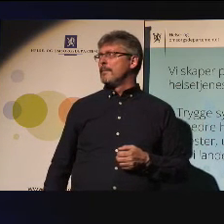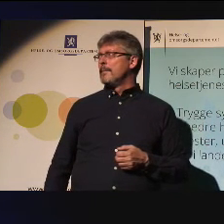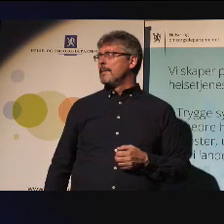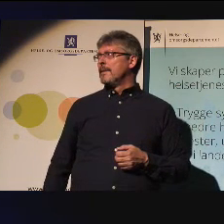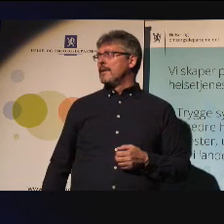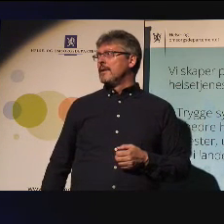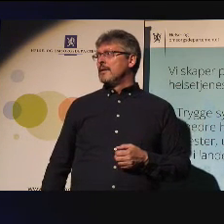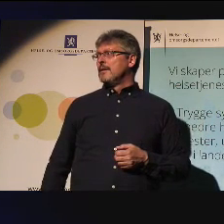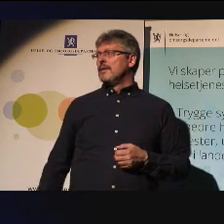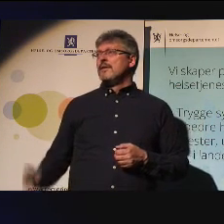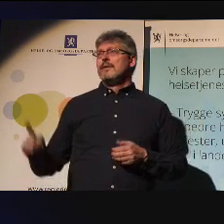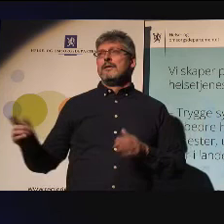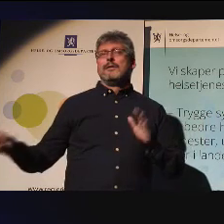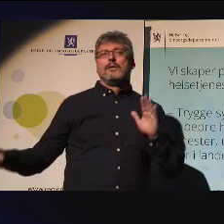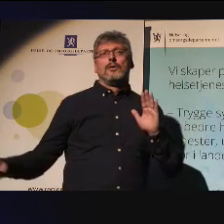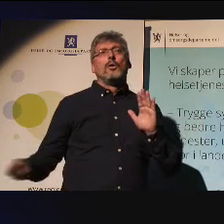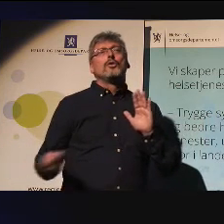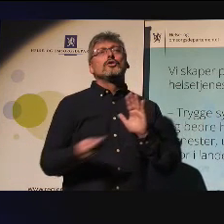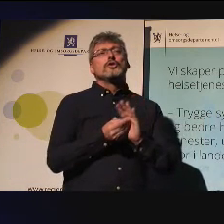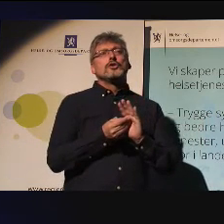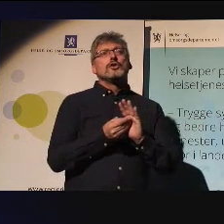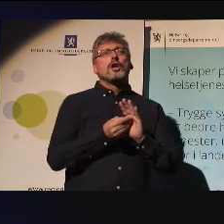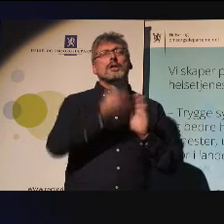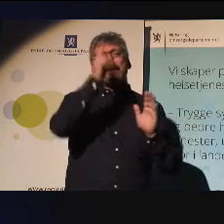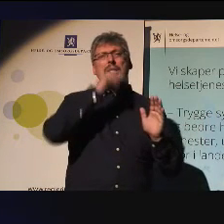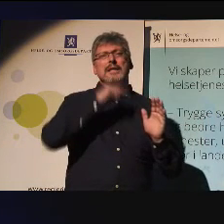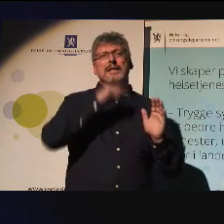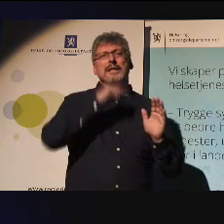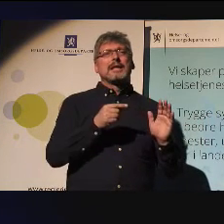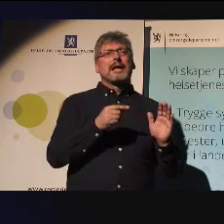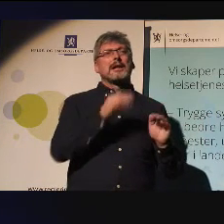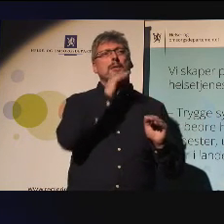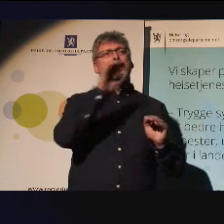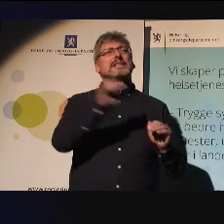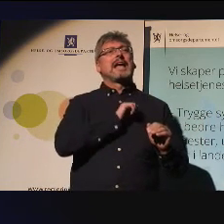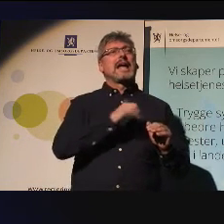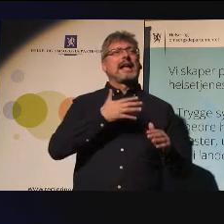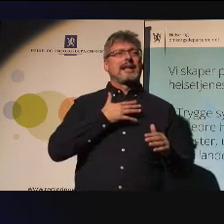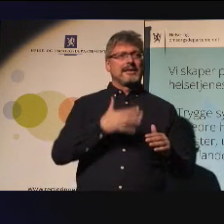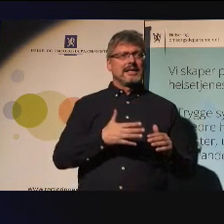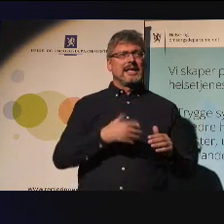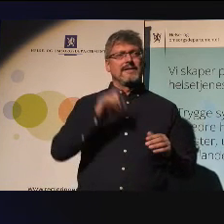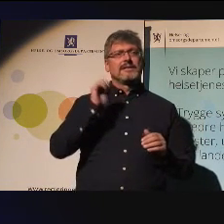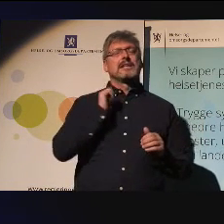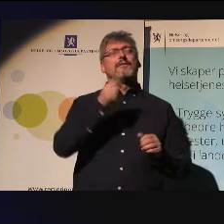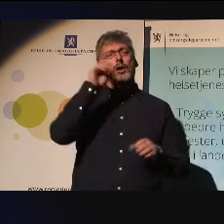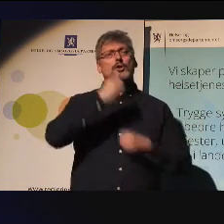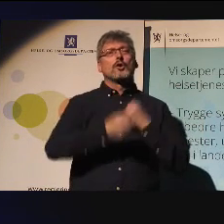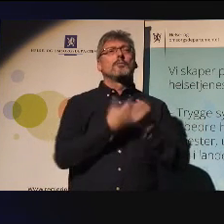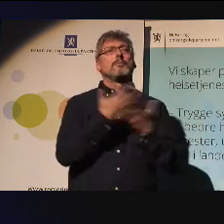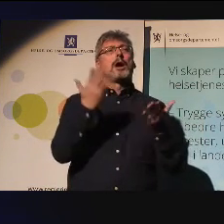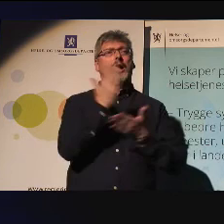Å støtte mennesker til å mestre eget liv, ja, det kan jo selvfølgelig gjøres på mange måter.